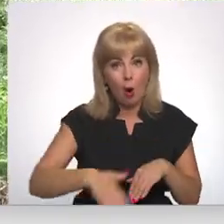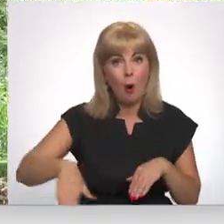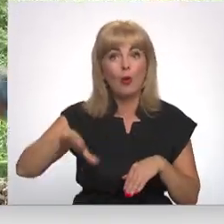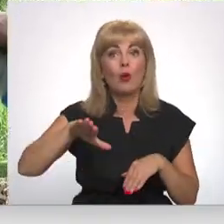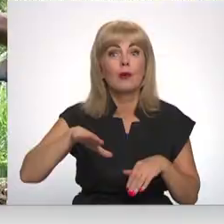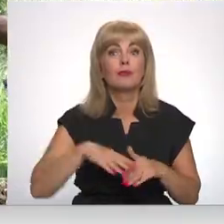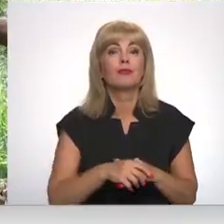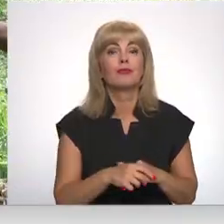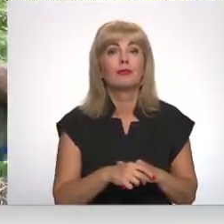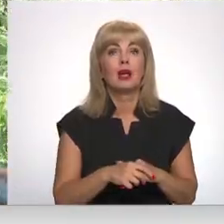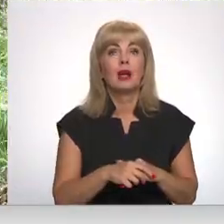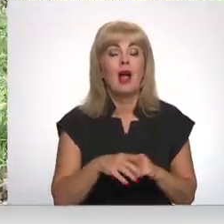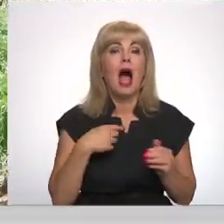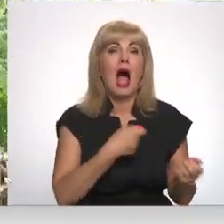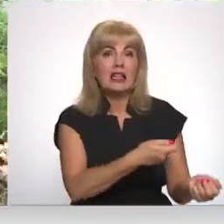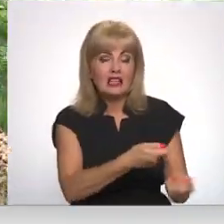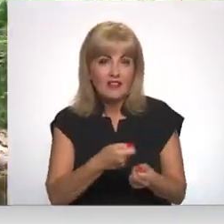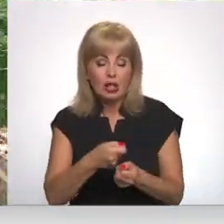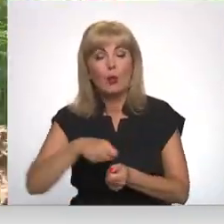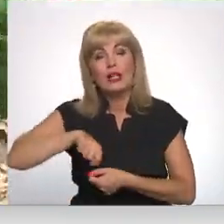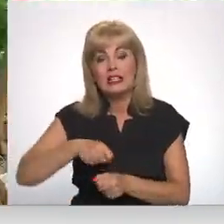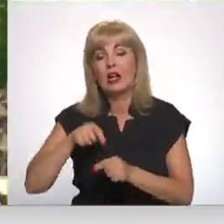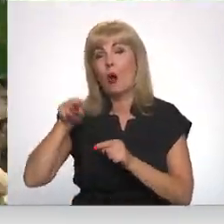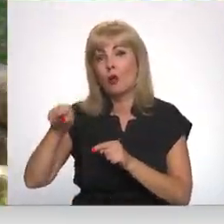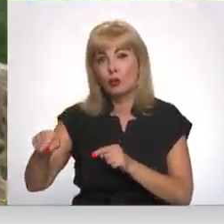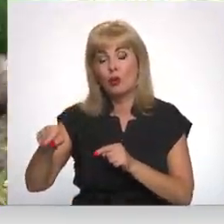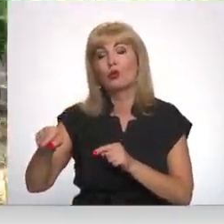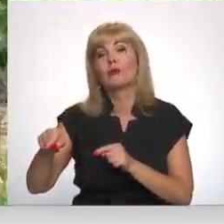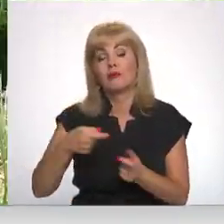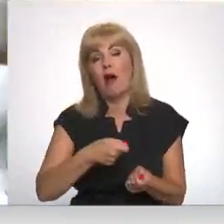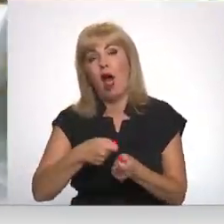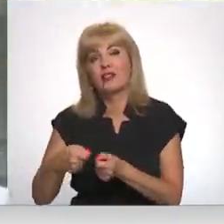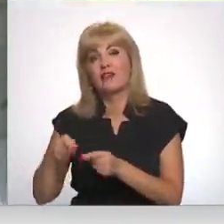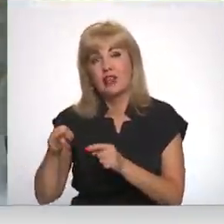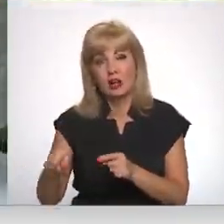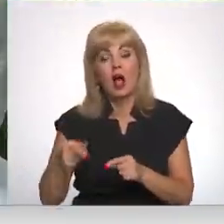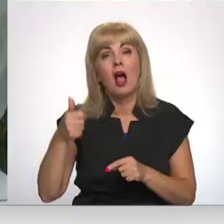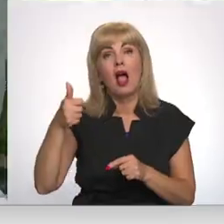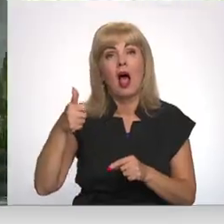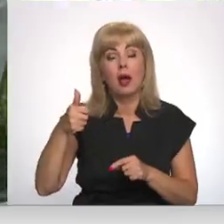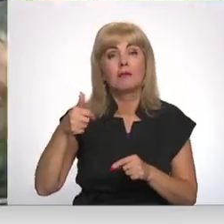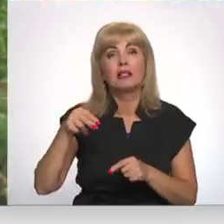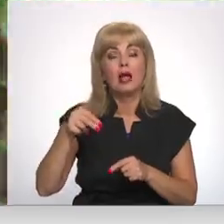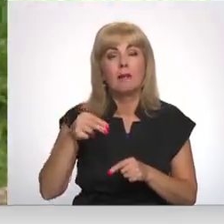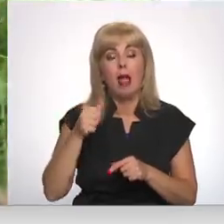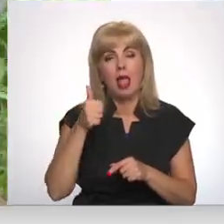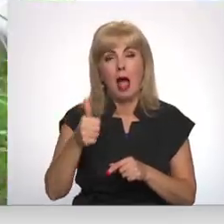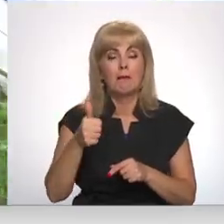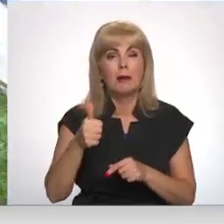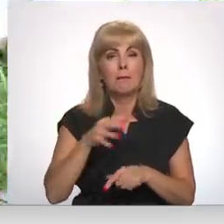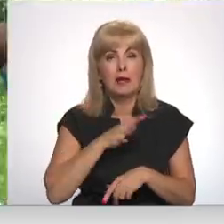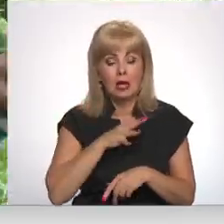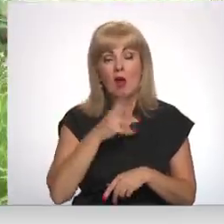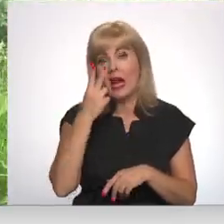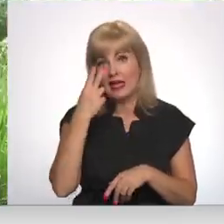prīžku, davulku tīvu, tos izraku, davulku toļok es tīņu. Nā, vīt, labi, ka žems labi tropējās rakti.